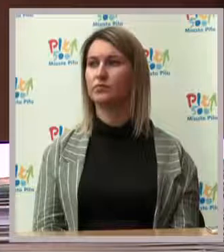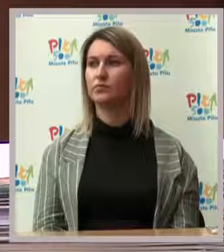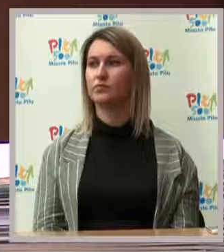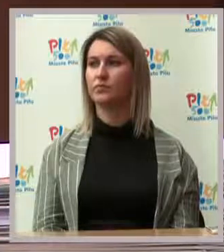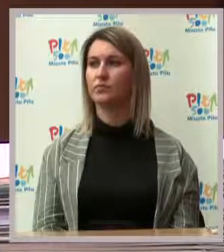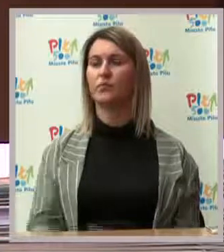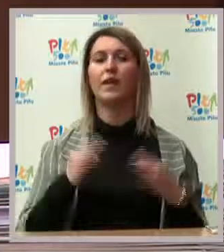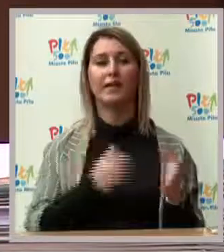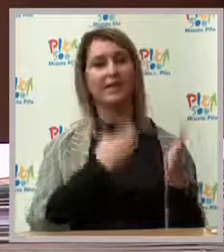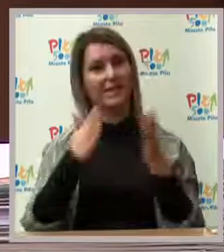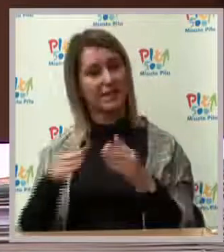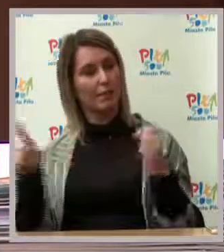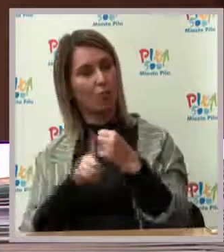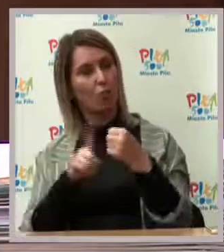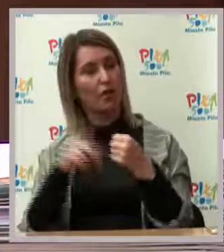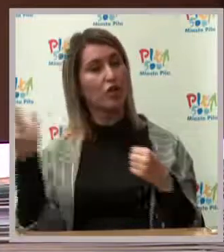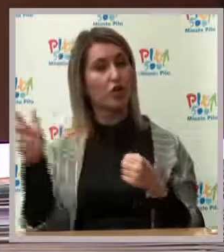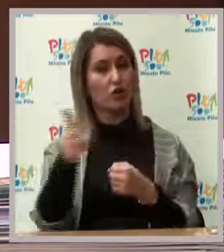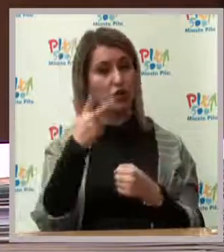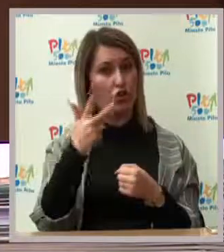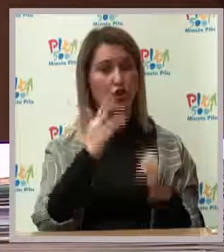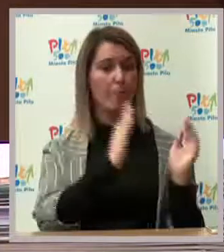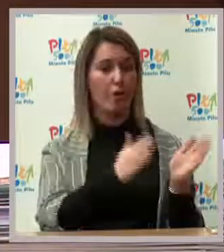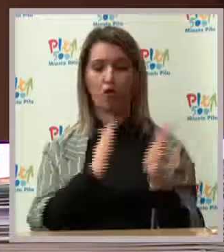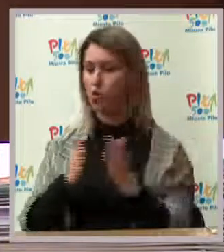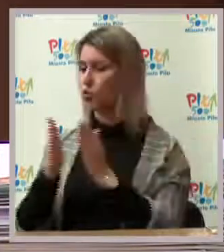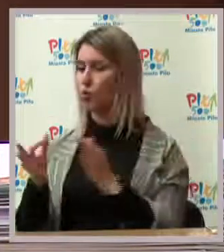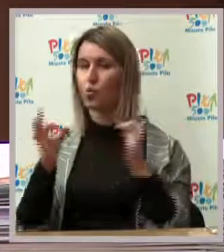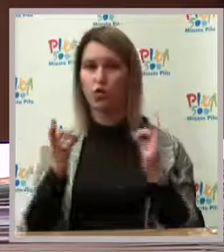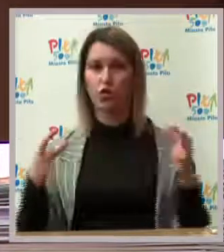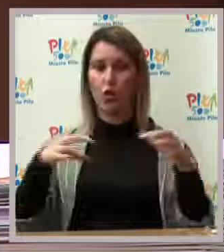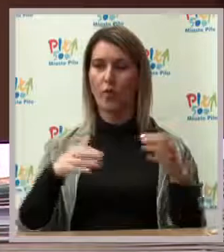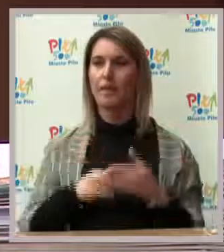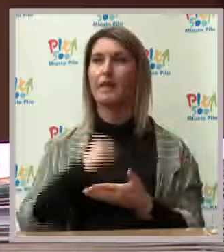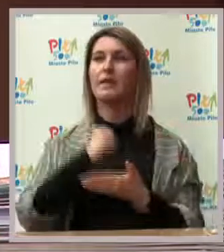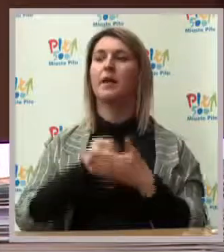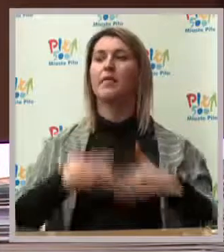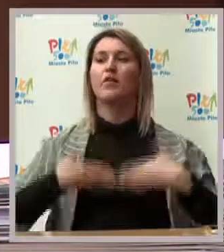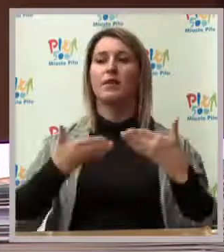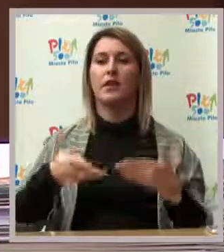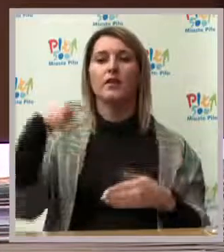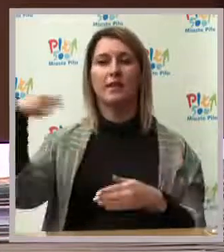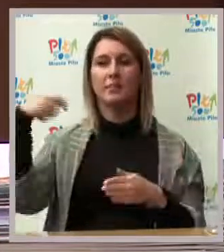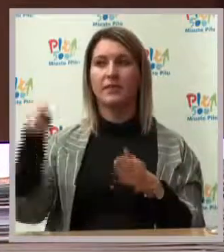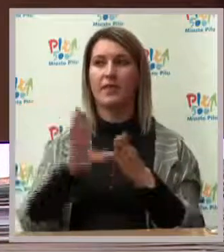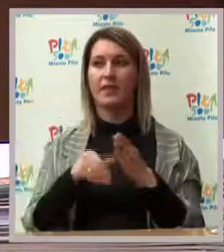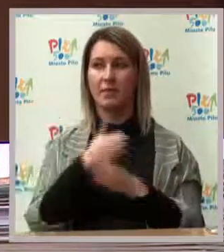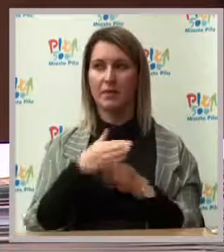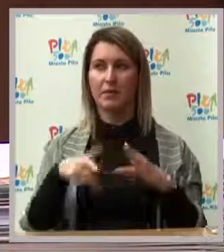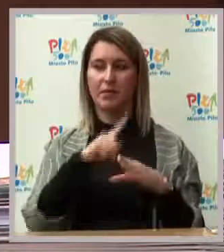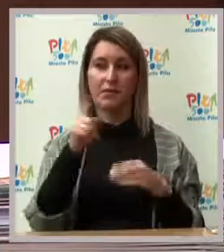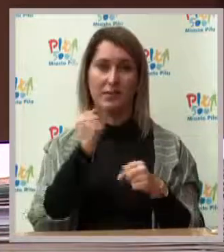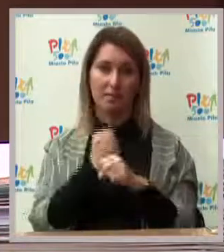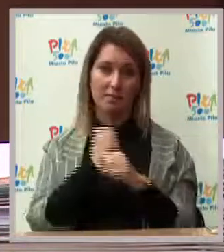Szanowni Państwo, przystępujemy do punktu trzeciego porządku dzisiejszej sesji. Sprawozdanie Prezydenta Miasta Piły z prac Prezydenta